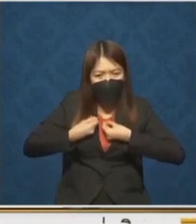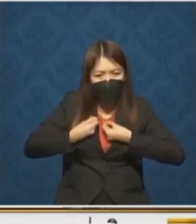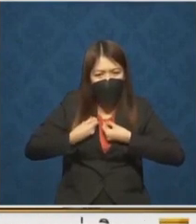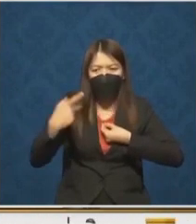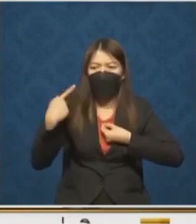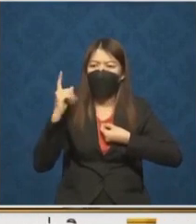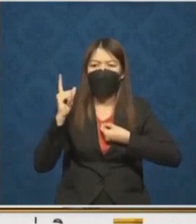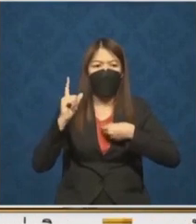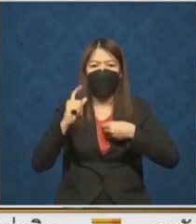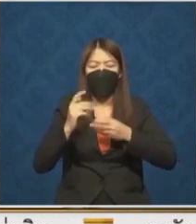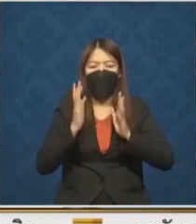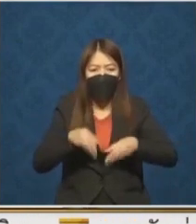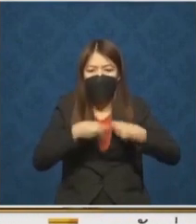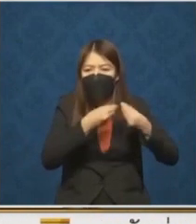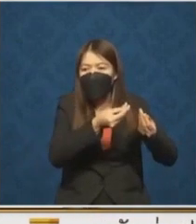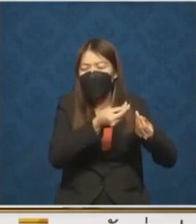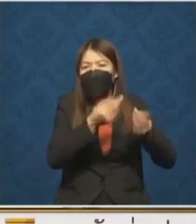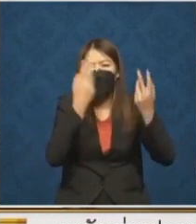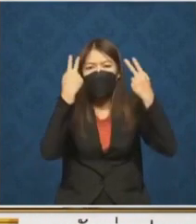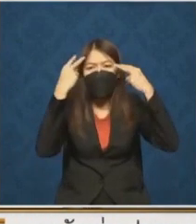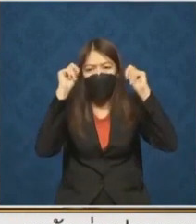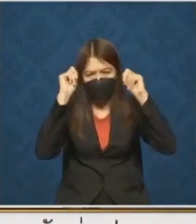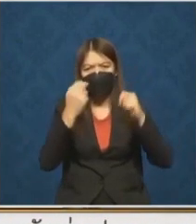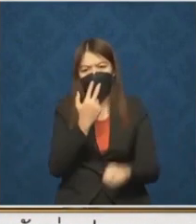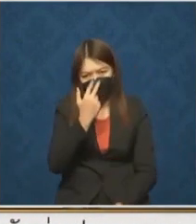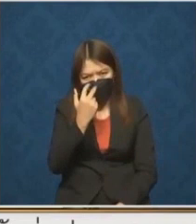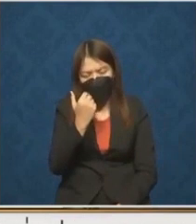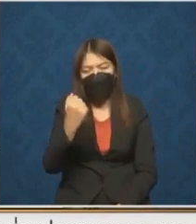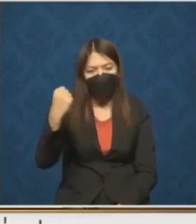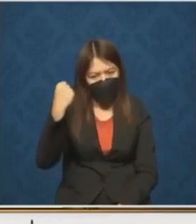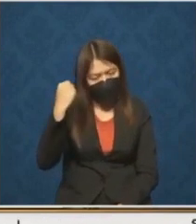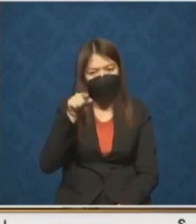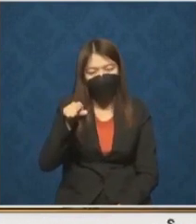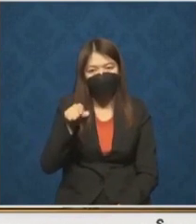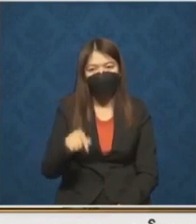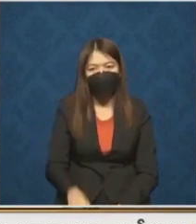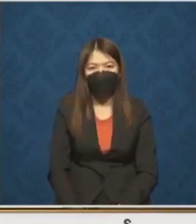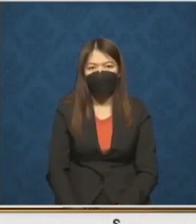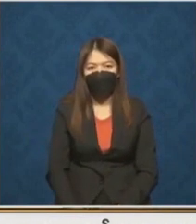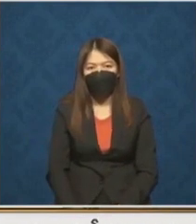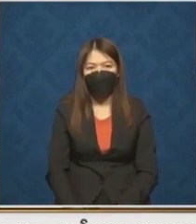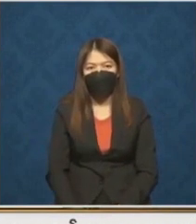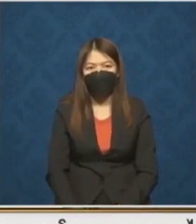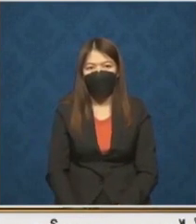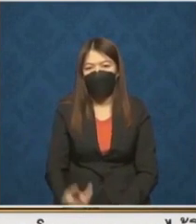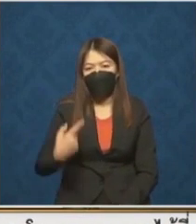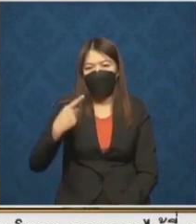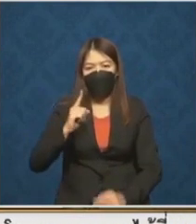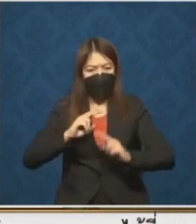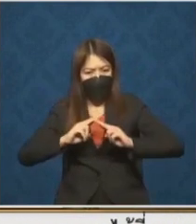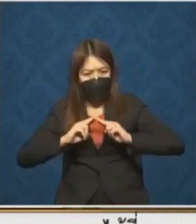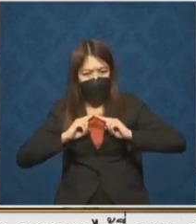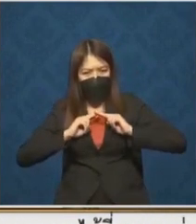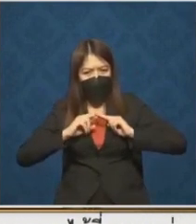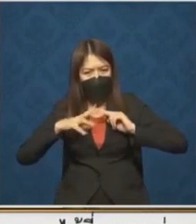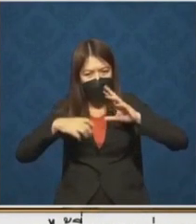ผมจึงคิดว่านายกตองดูอันนี้มัเข้าหักเลยประโยชนส่วนตัวประโชนส่ว